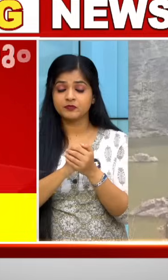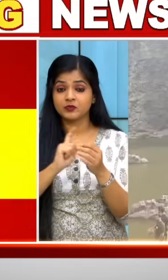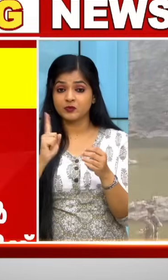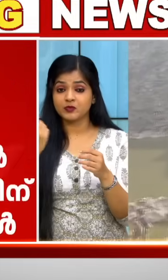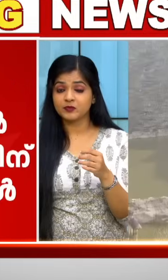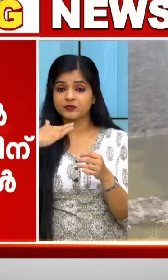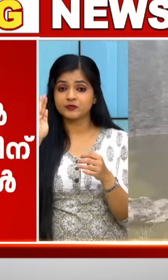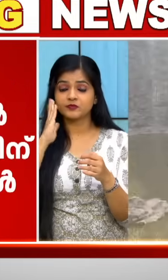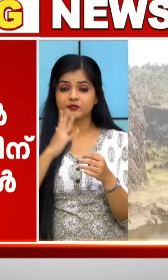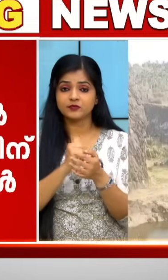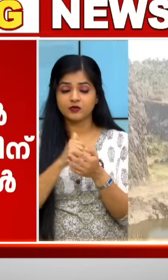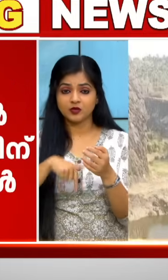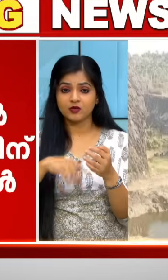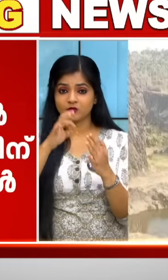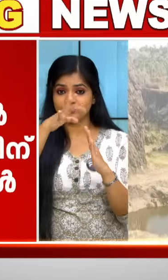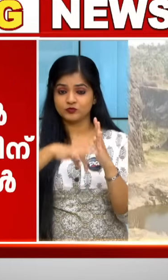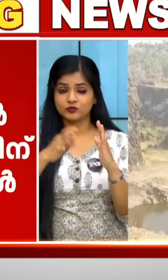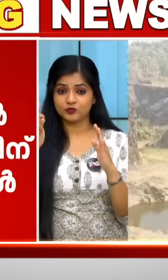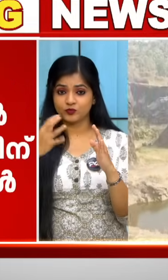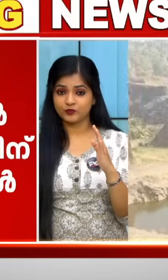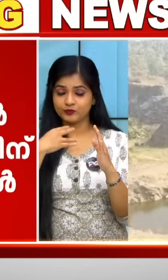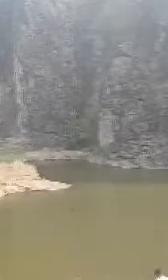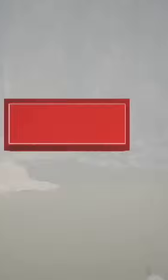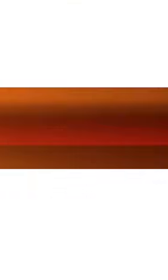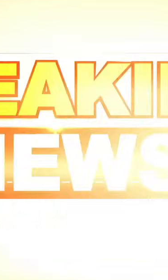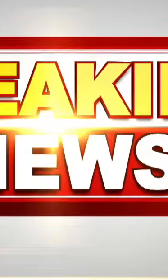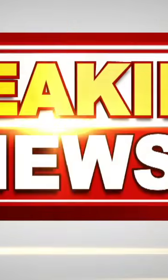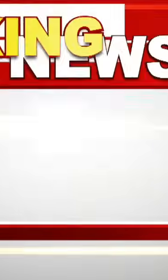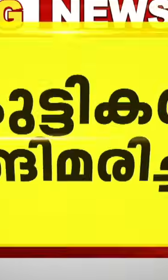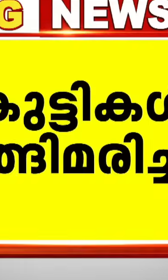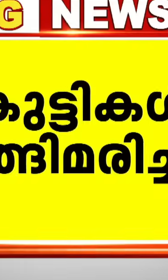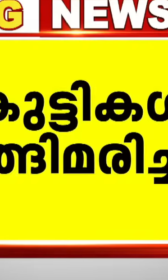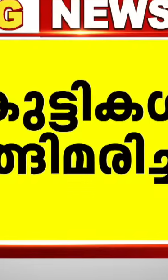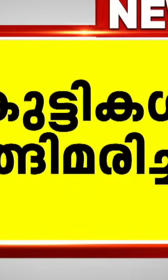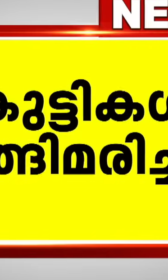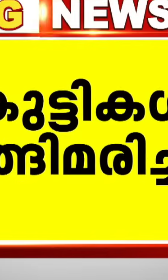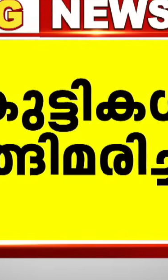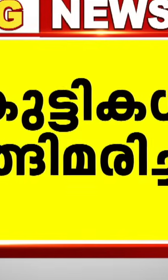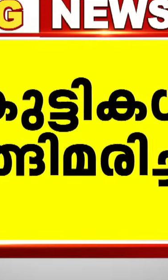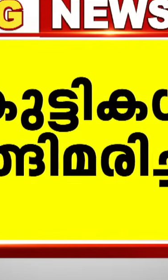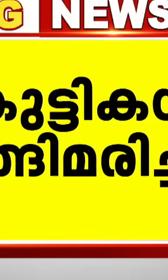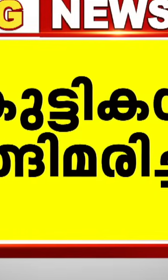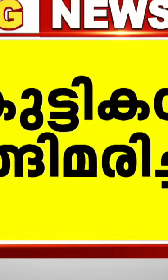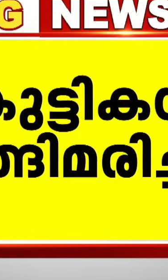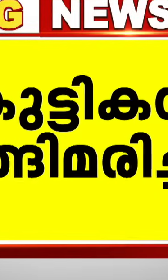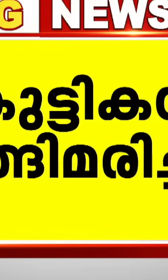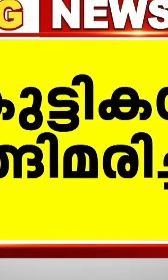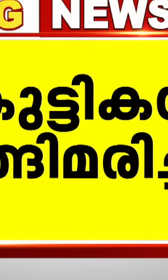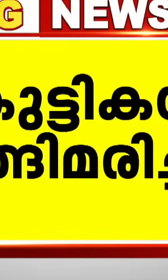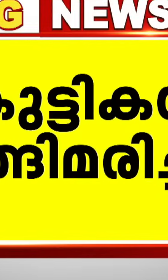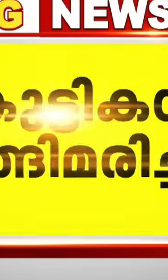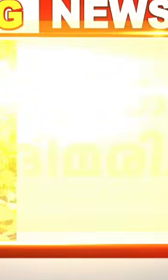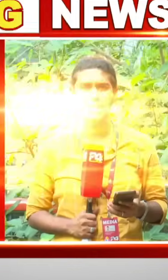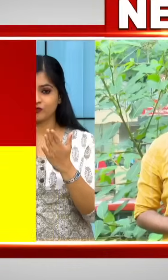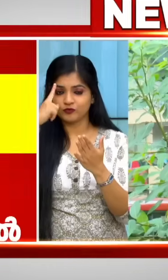ലഭ്യമാകുന്ന വിവരങ്ങളാണ് നമ്മൾ പ്രേക്ഷകരുമായിട്ട് പങ്കുവെക്കുന്നത്. ഈ കുട്ടികൾ ബന്ധുക്കളുടെ വീട്ടിൽ വിവാഹ ചടങ്ങിൽ പങ്കെടുക്കാനായി എത്തിയതായിരുന്നു. ആ ഘട്ടത്തിലാണ് പാറമടയിലേക്ക്